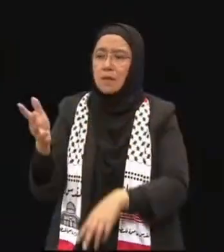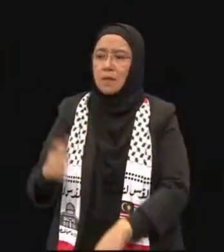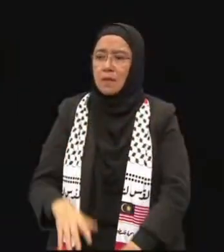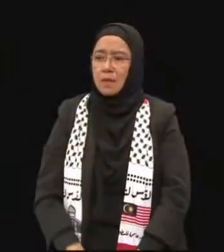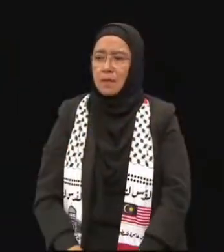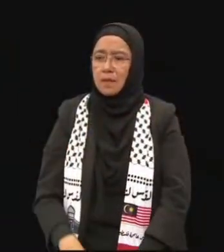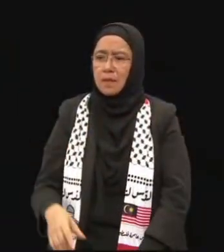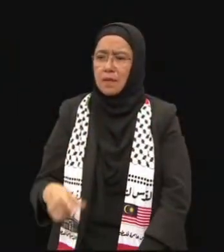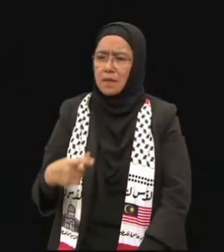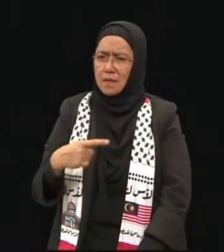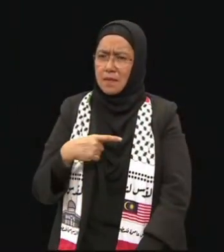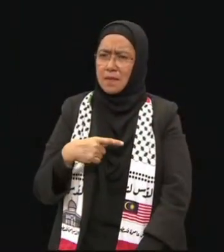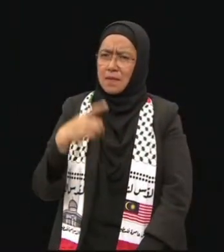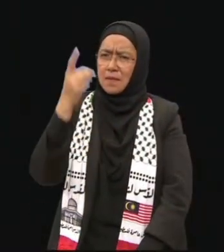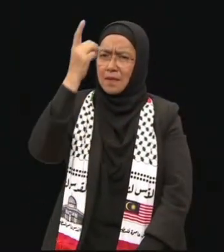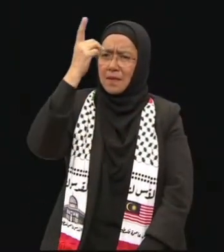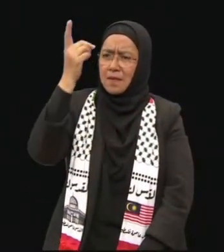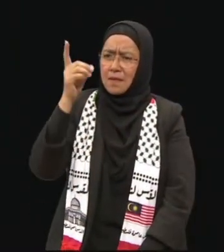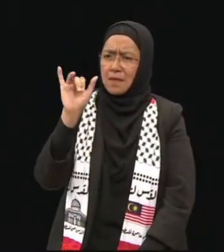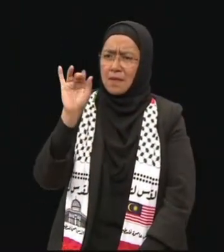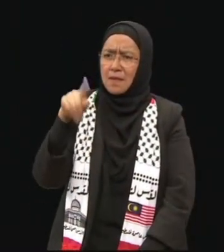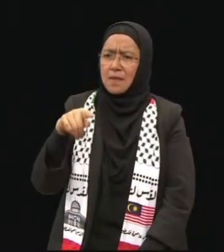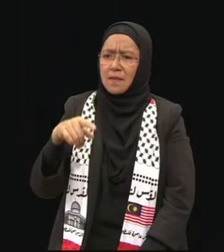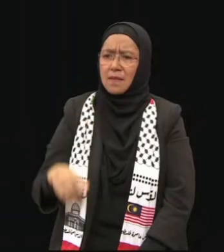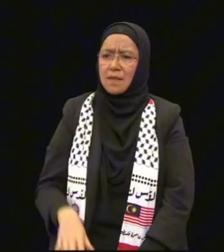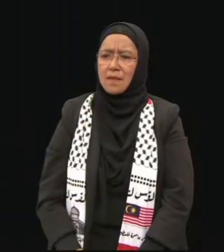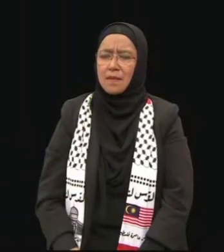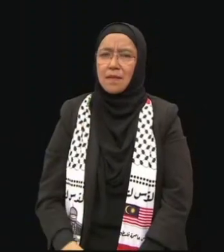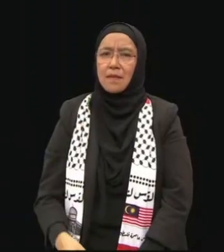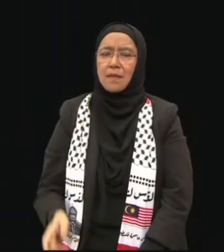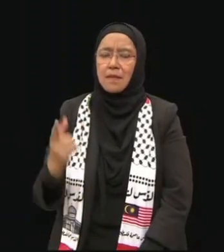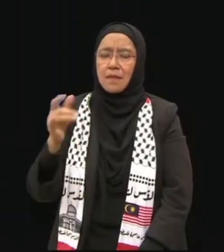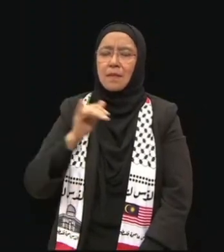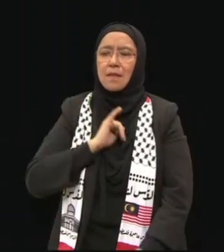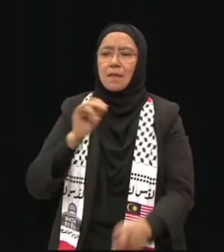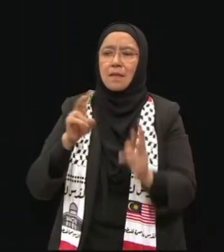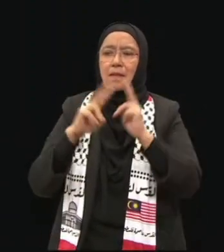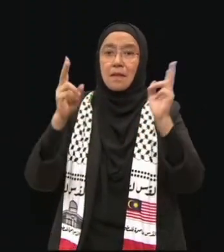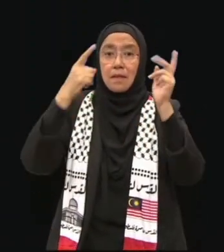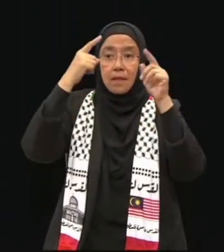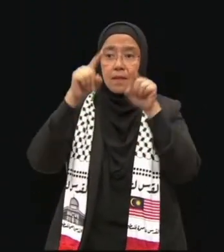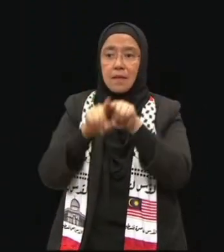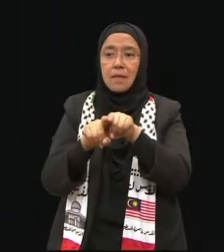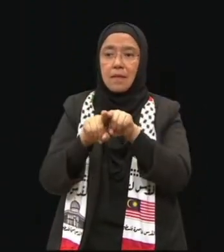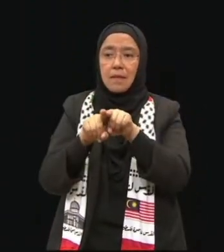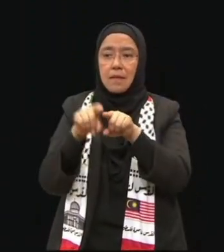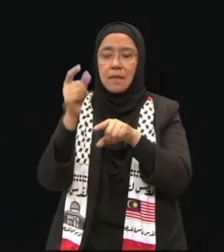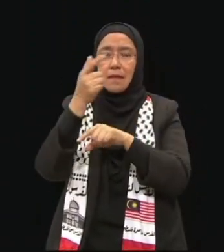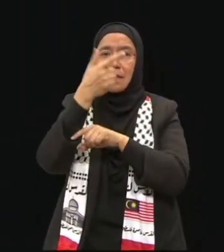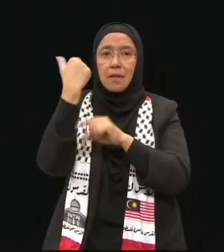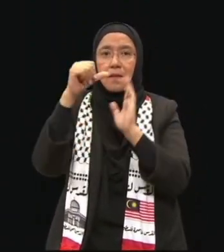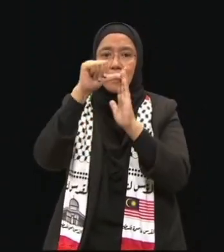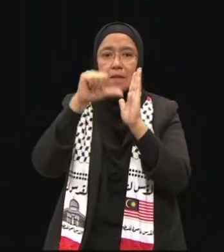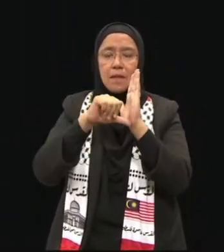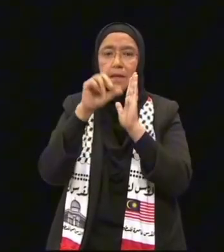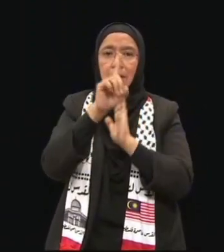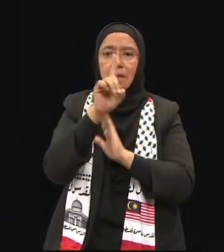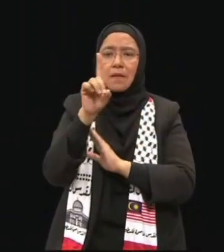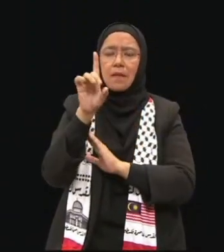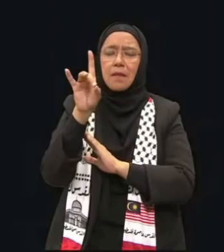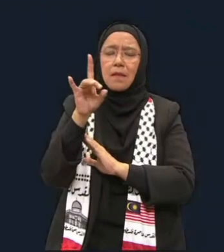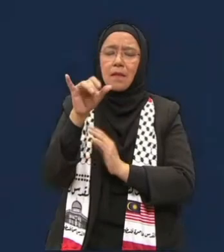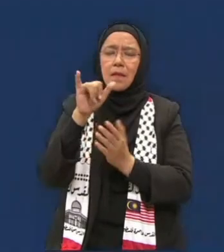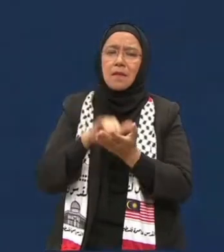bahawa perlu ada penambahbaikan pada Akta 118 kerana ia sudah lama. Ia sudah lama. Jadi